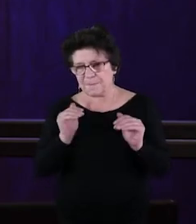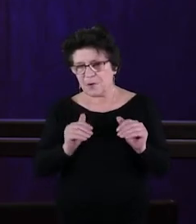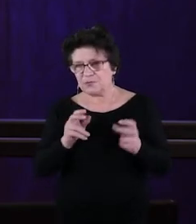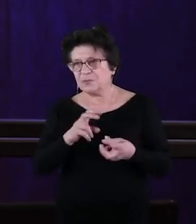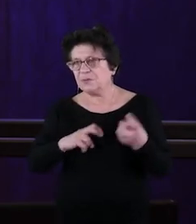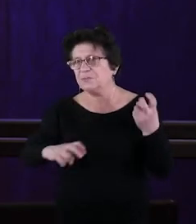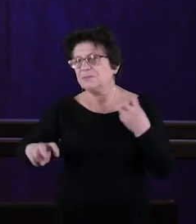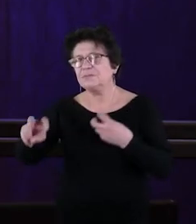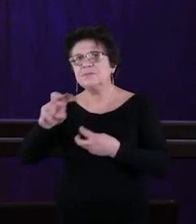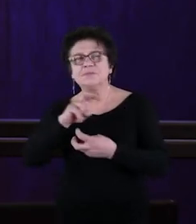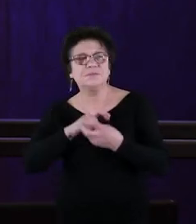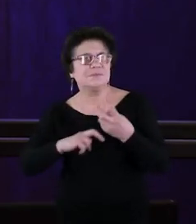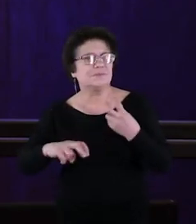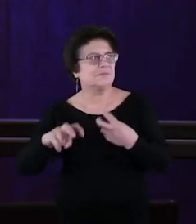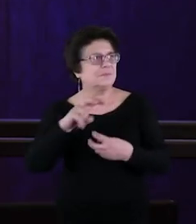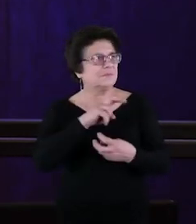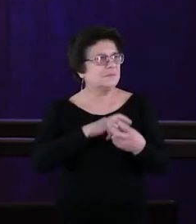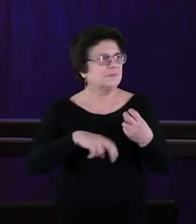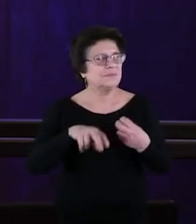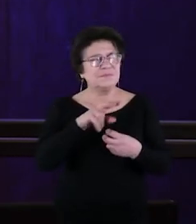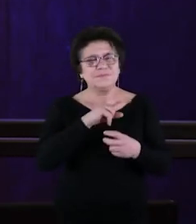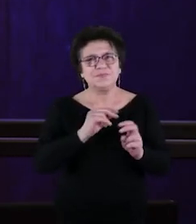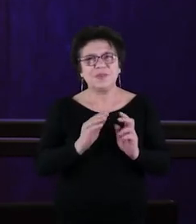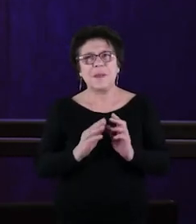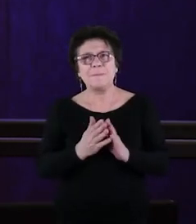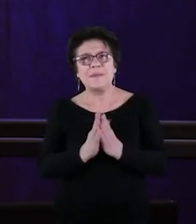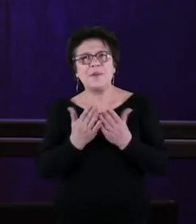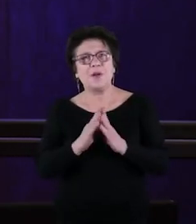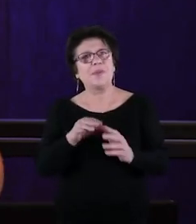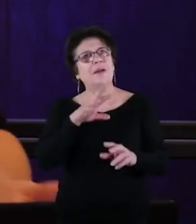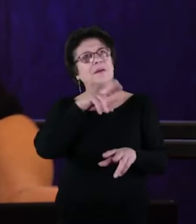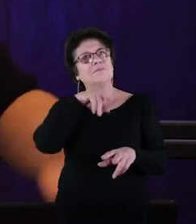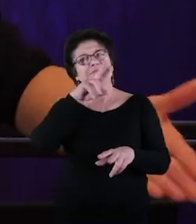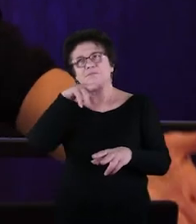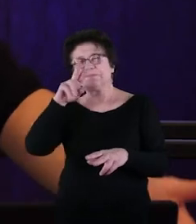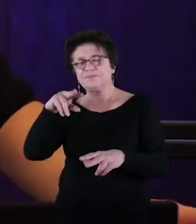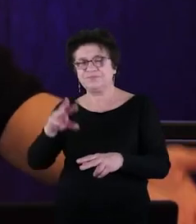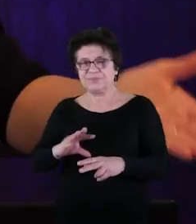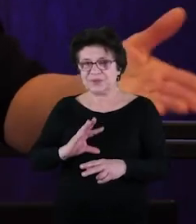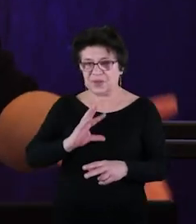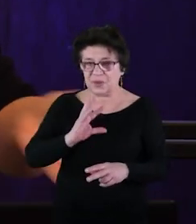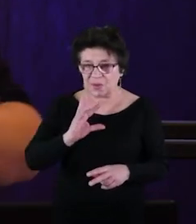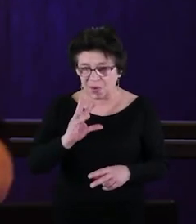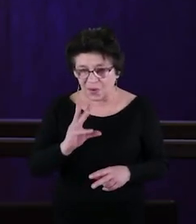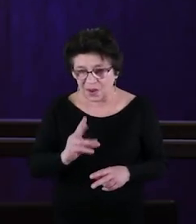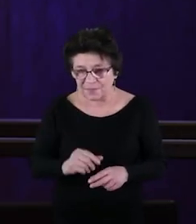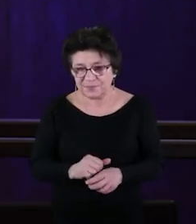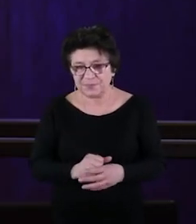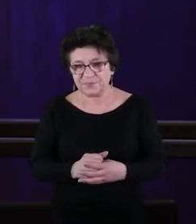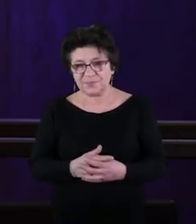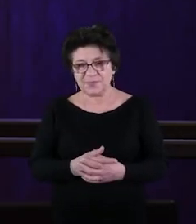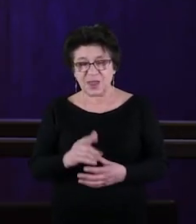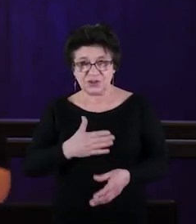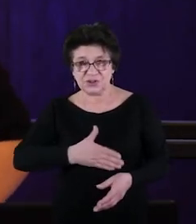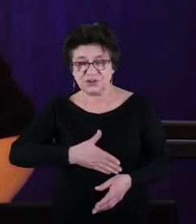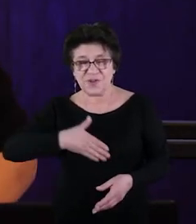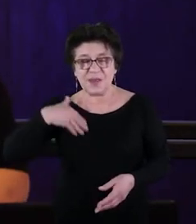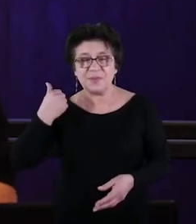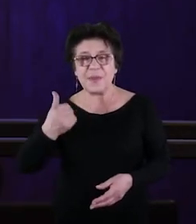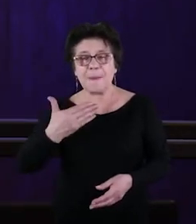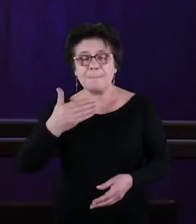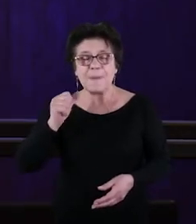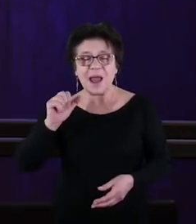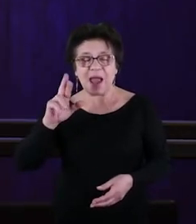po tej części zbiorów specjalnych jest to otwarte na święty Marcinie w Poznaniu można naprawdę